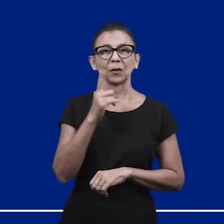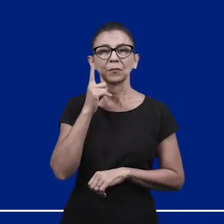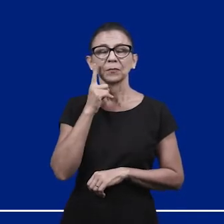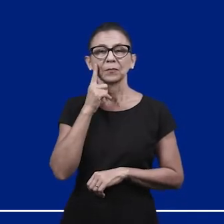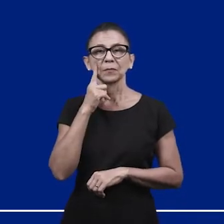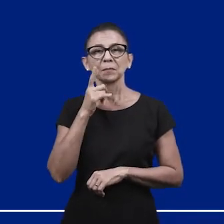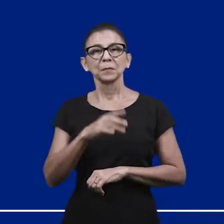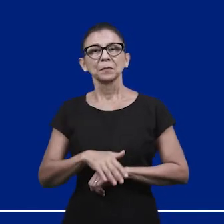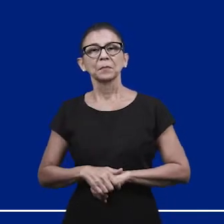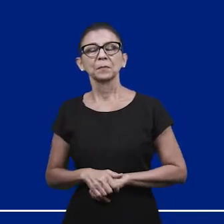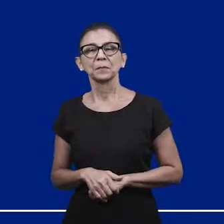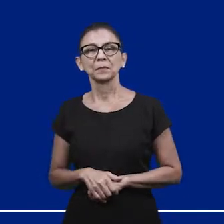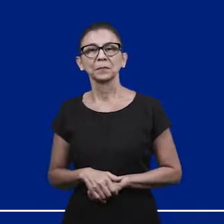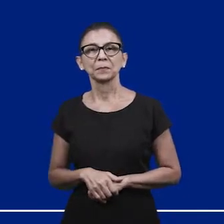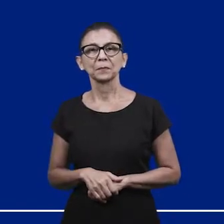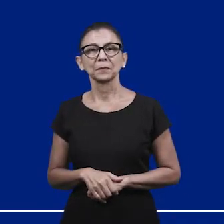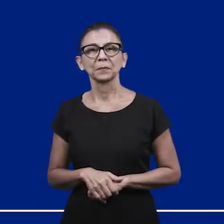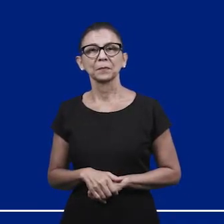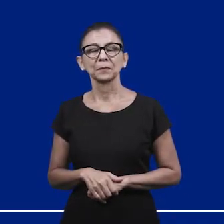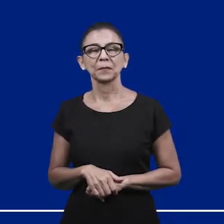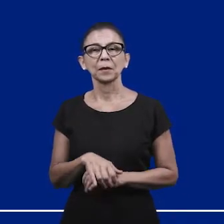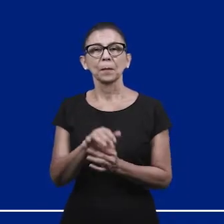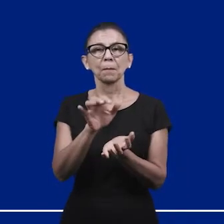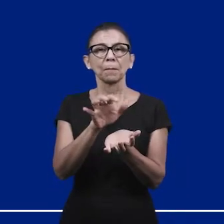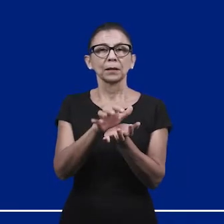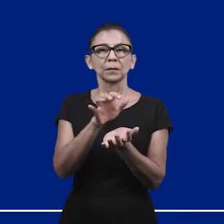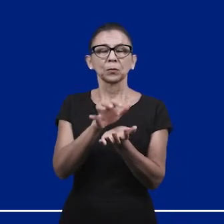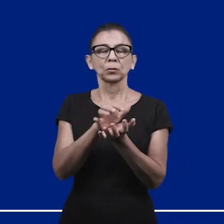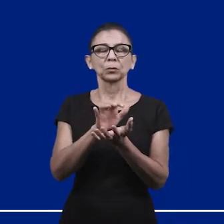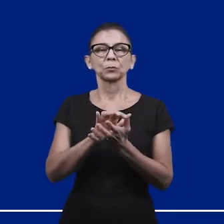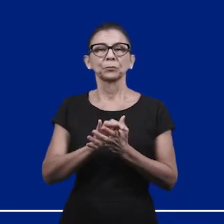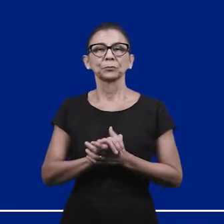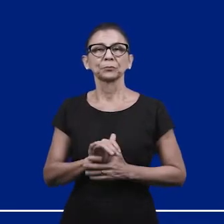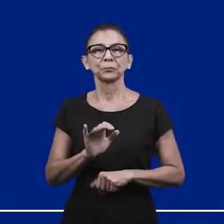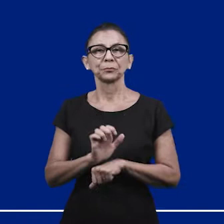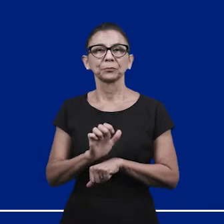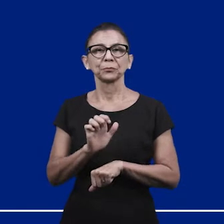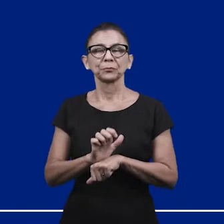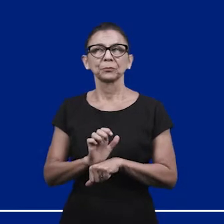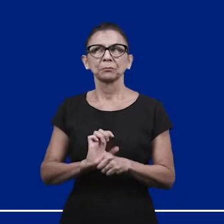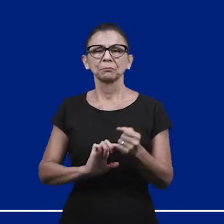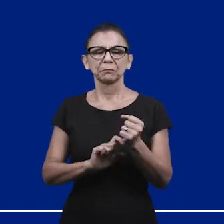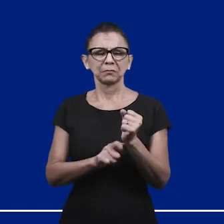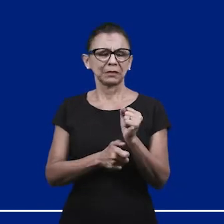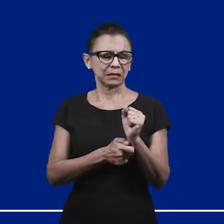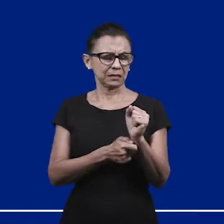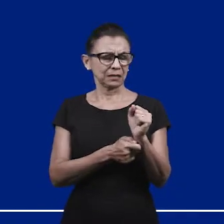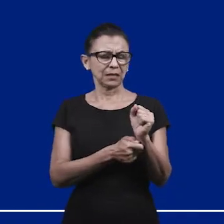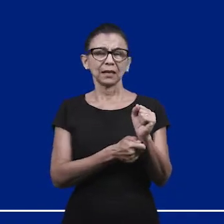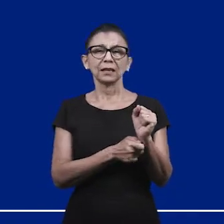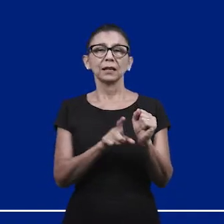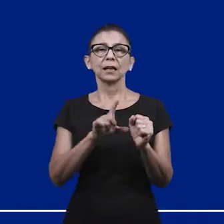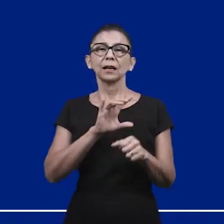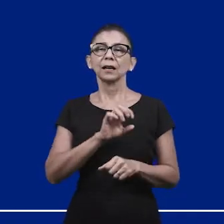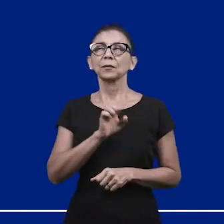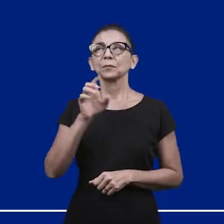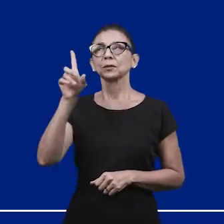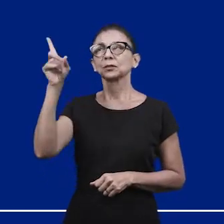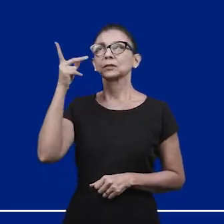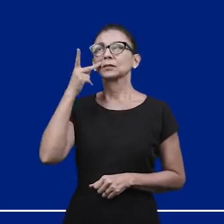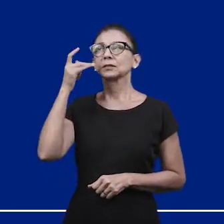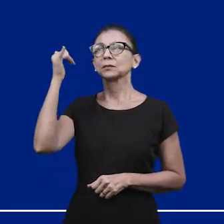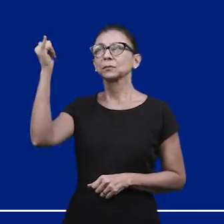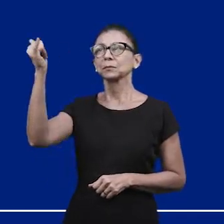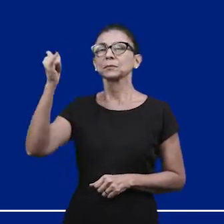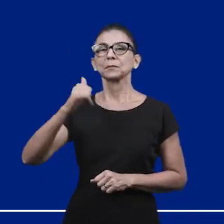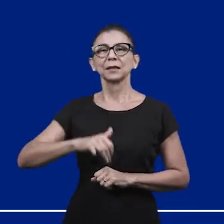amour de Dieu Père que a donné la vie de son Fils unique pour notre salut.